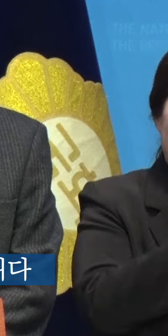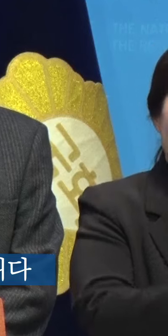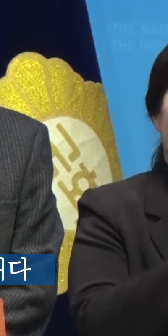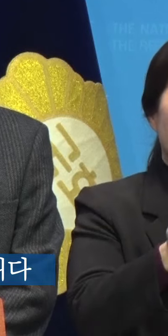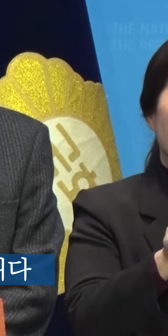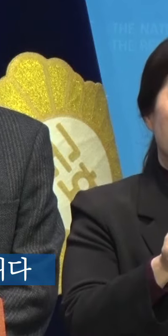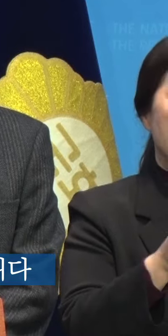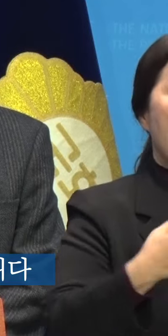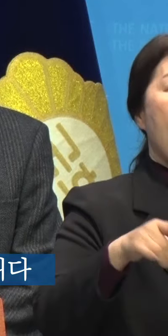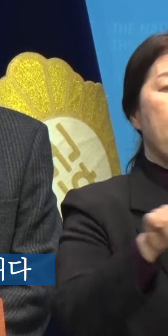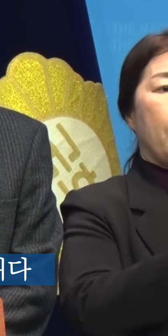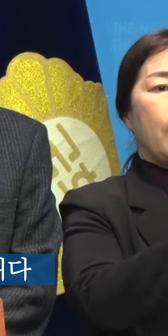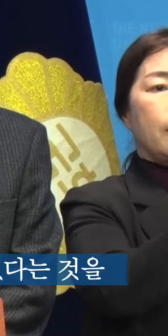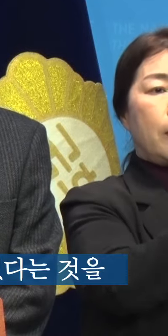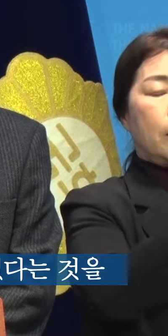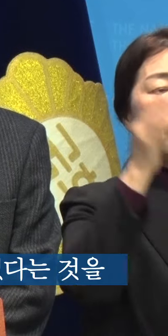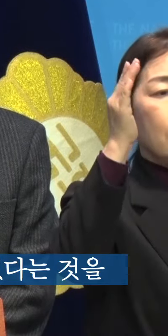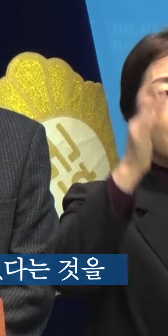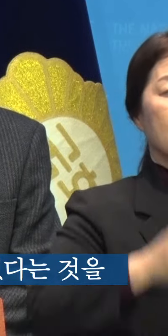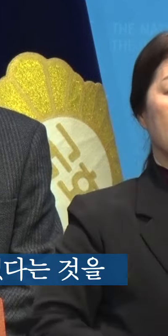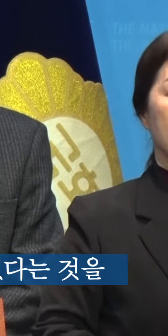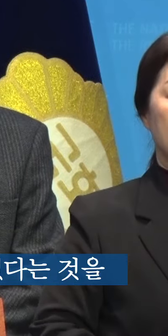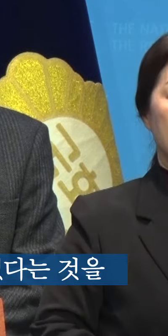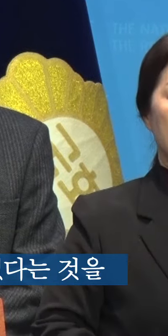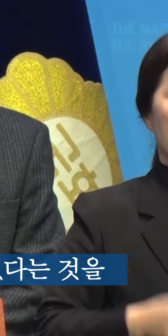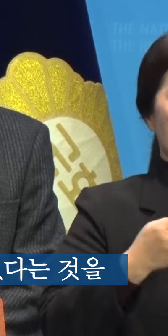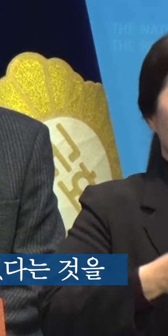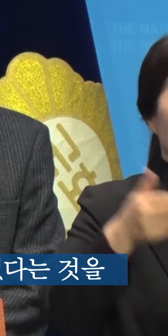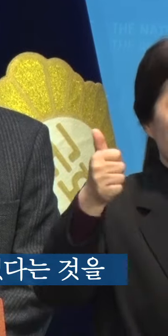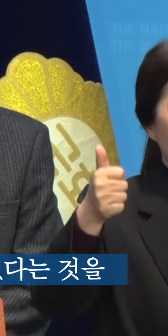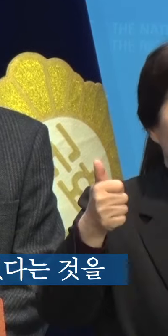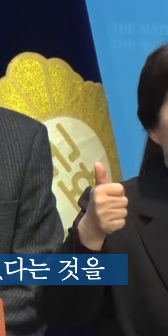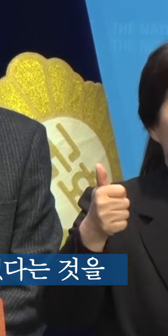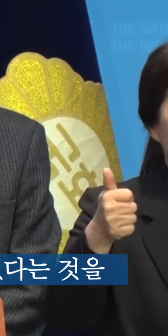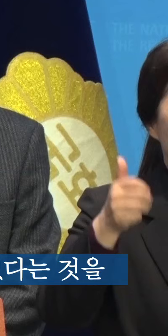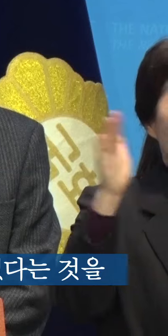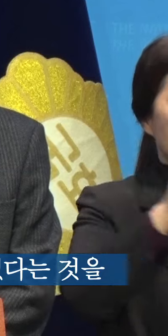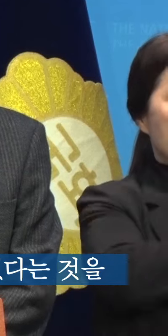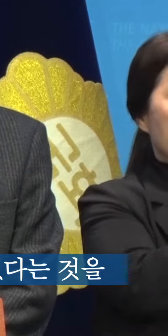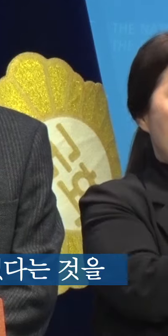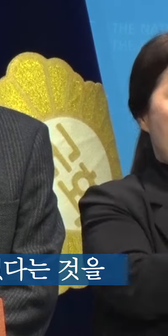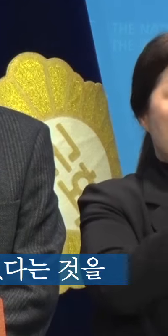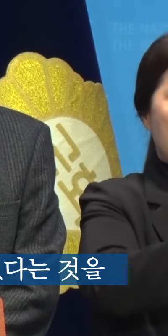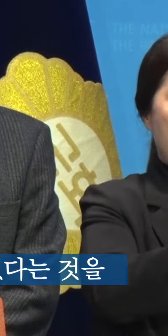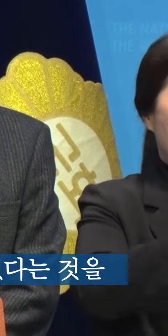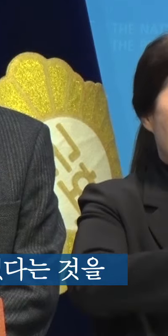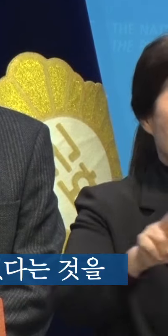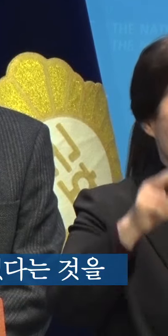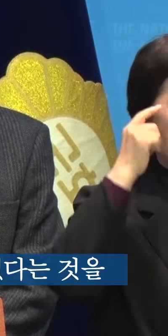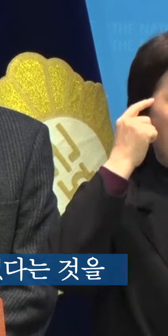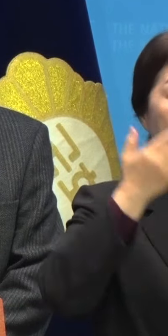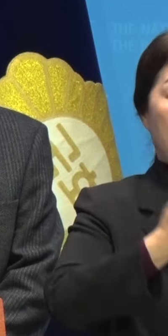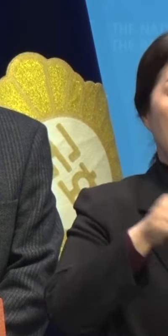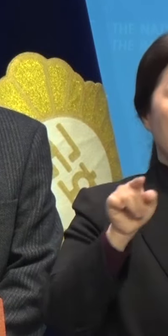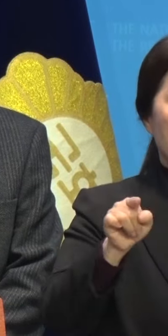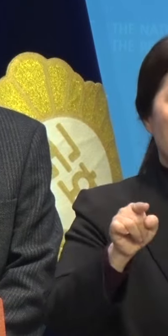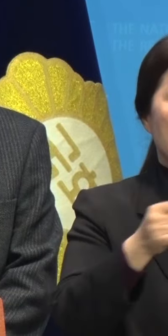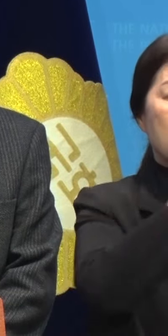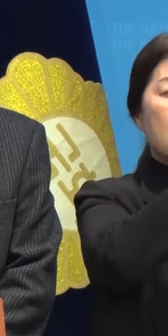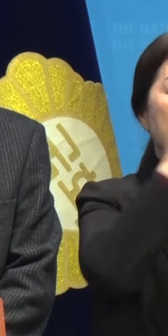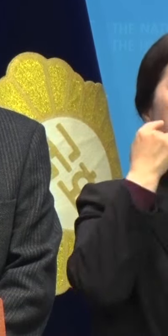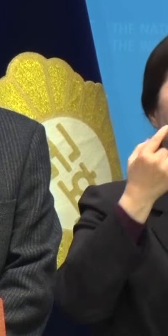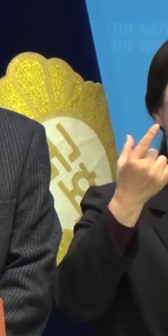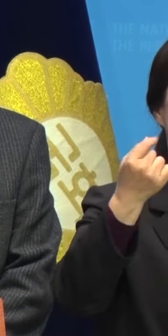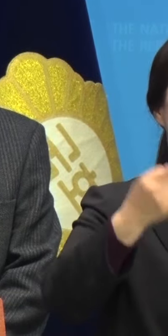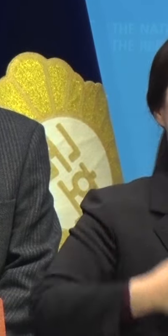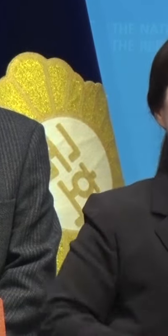중요함도 함께 피력해 주셨습니다. 우리 교사 선생님들 학생 인권조례 폐지를 반대하고 있다는 것을 증명하는